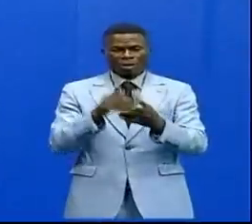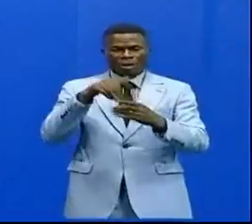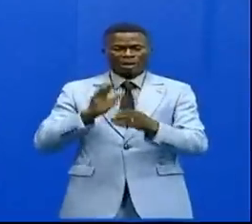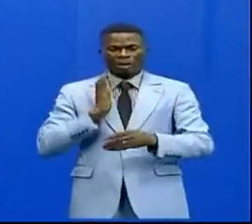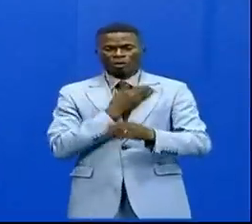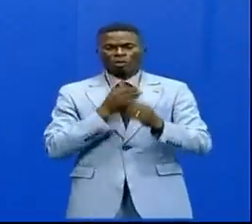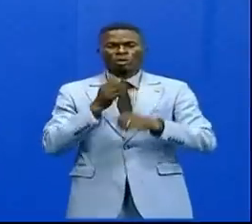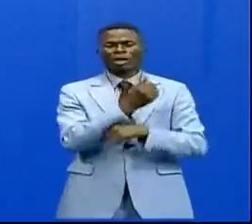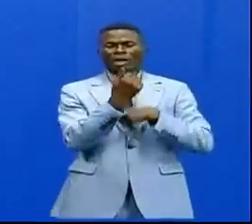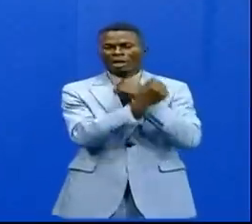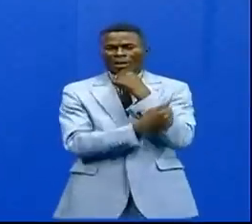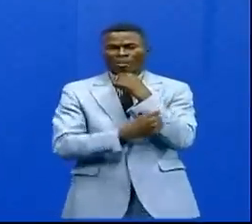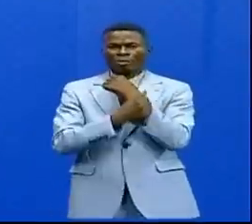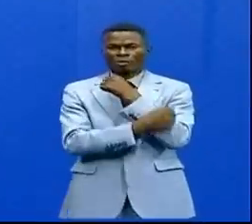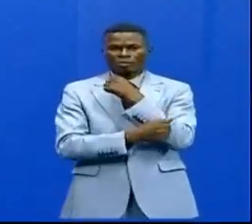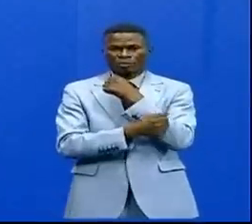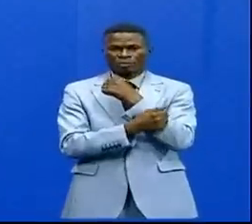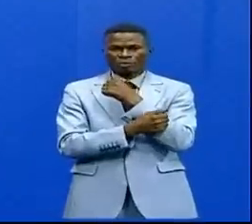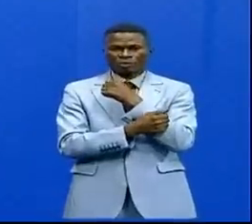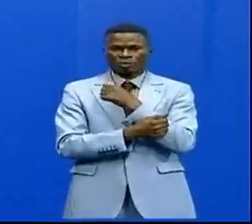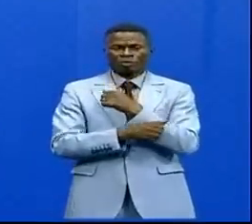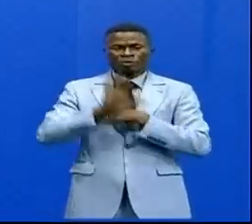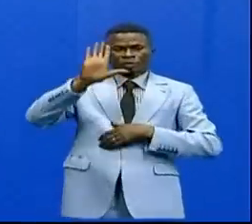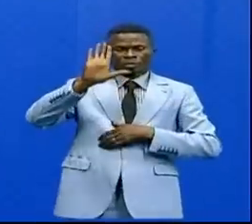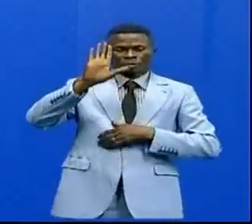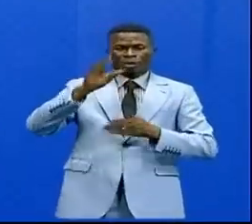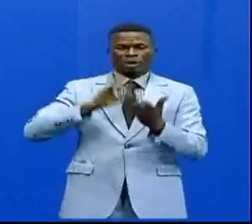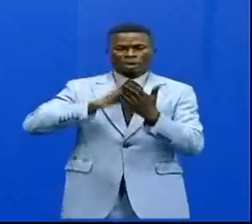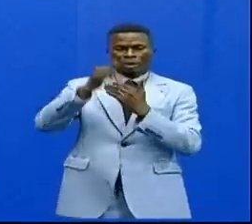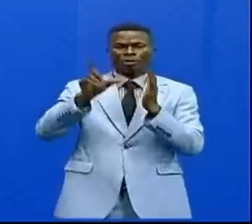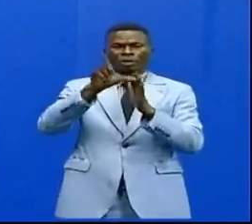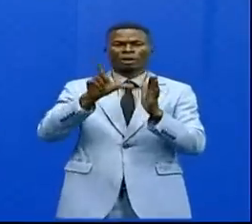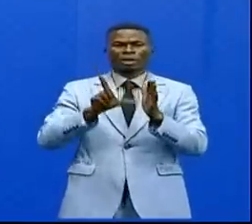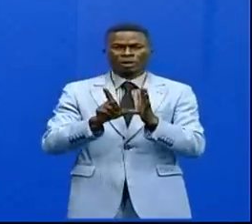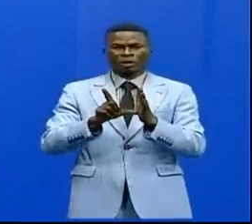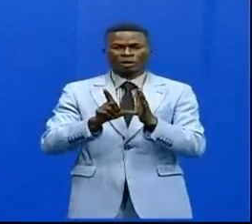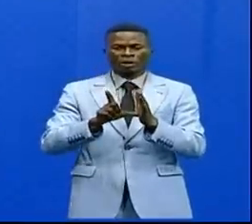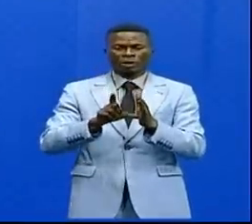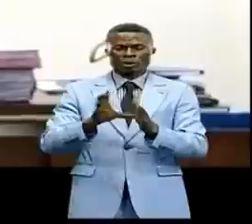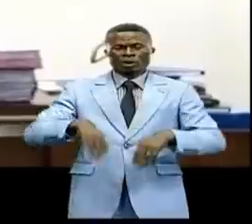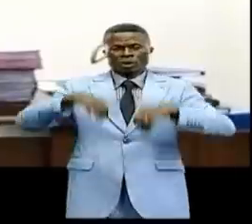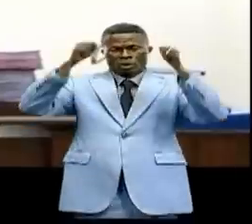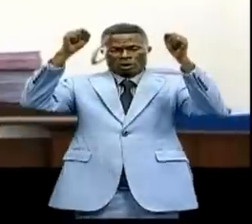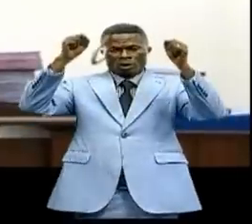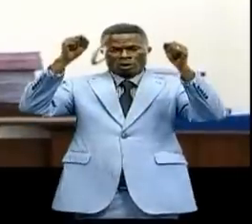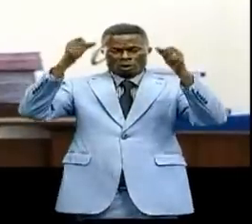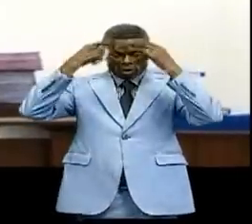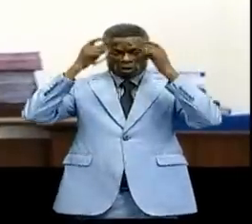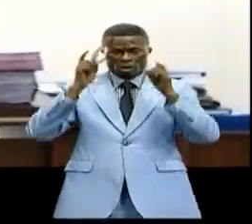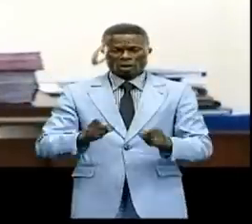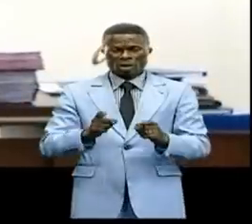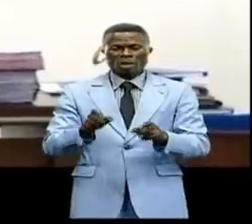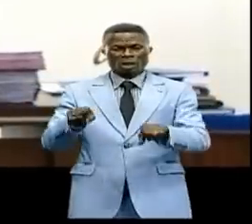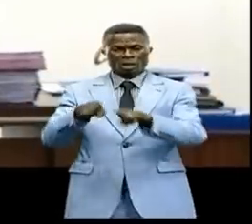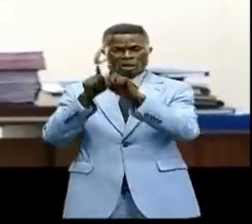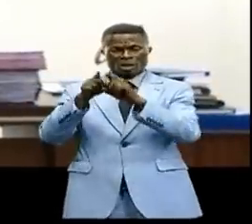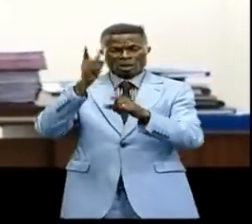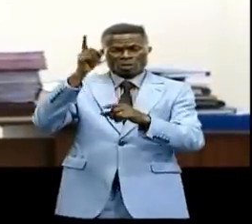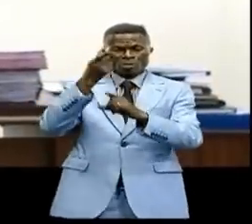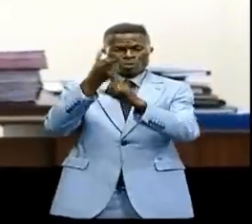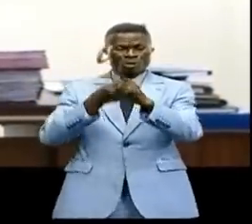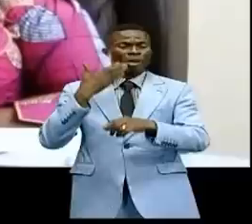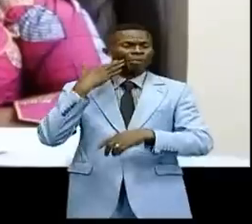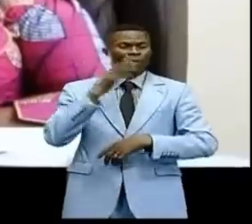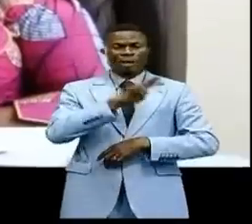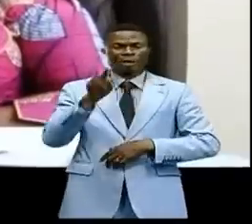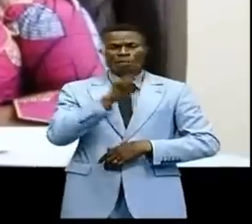pays. 5. Projet de loi portant ratification de l'accord de prêt du 1er mars